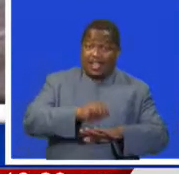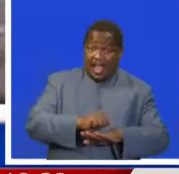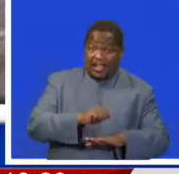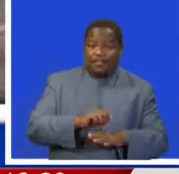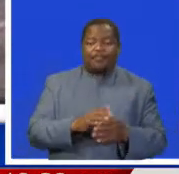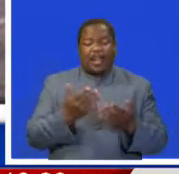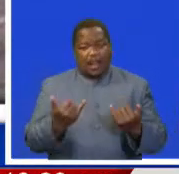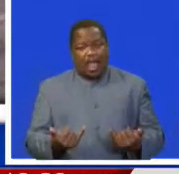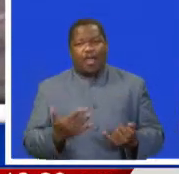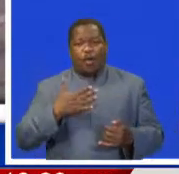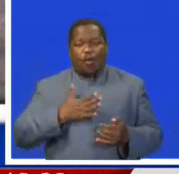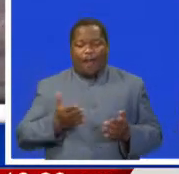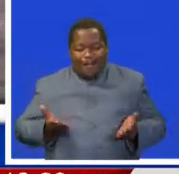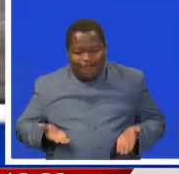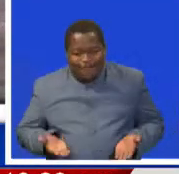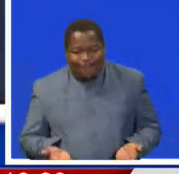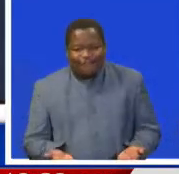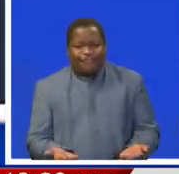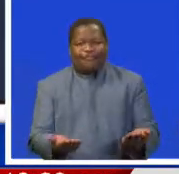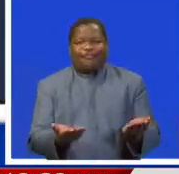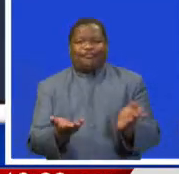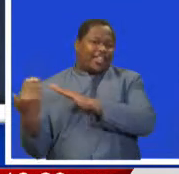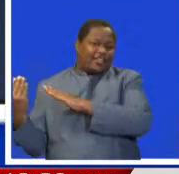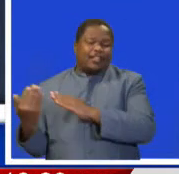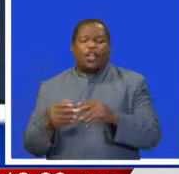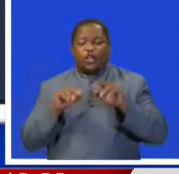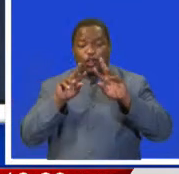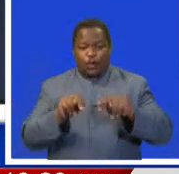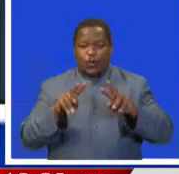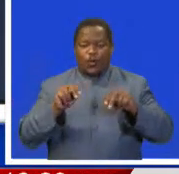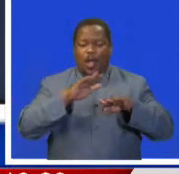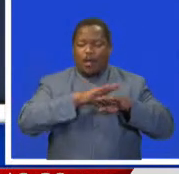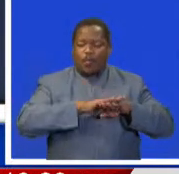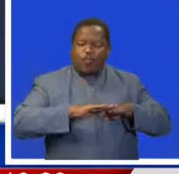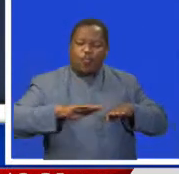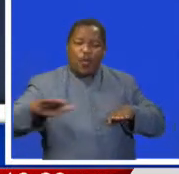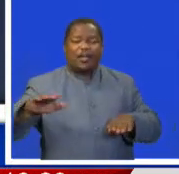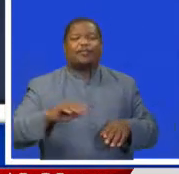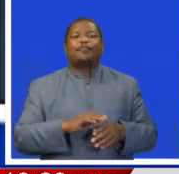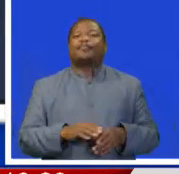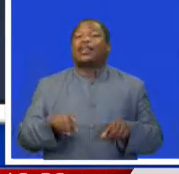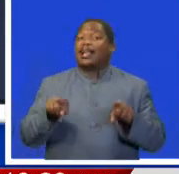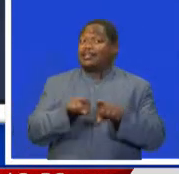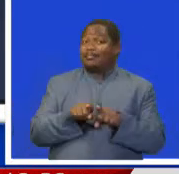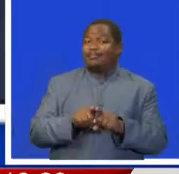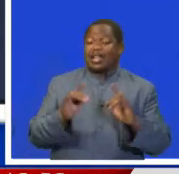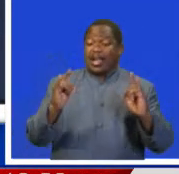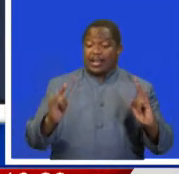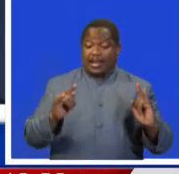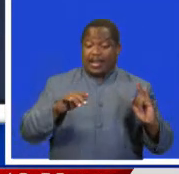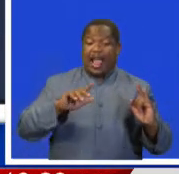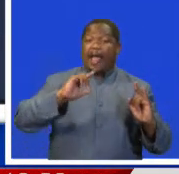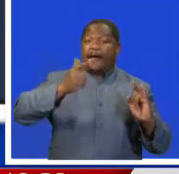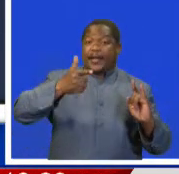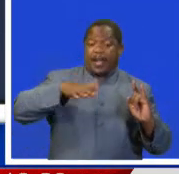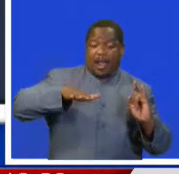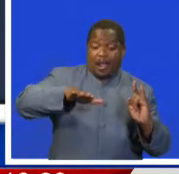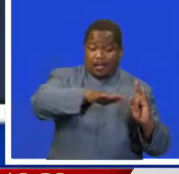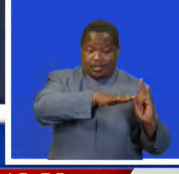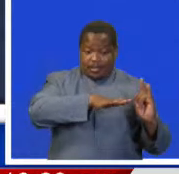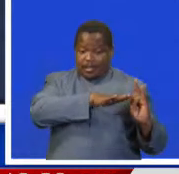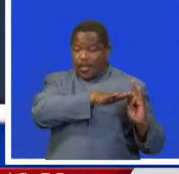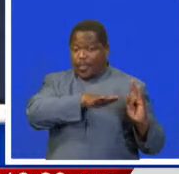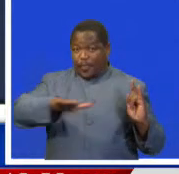sifake lentsha nale artificial turf nayo ngoba seyagubheka lapha nalapha siyigugubule sifake lentsha sitawugcina ke